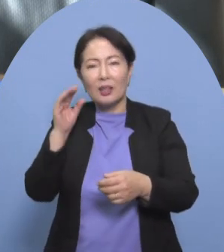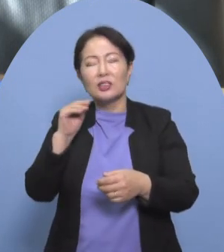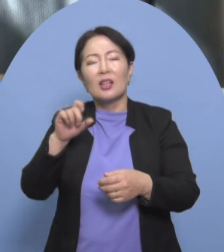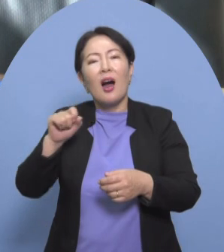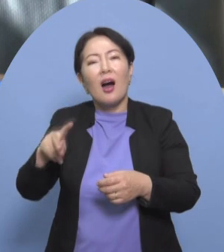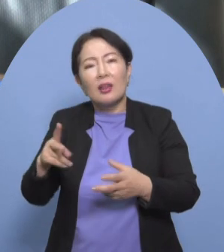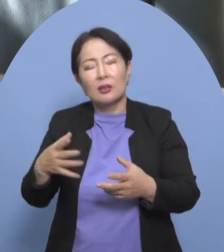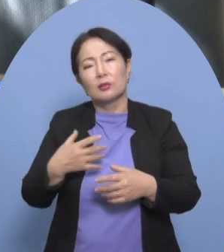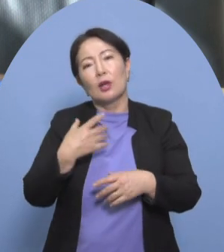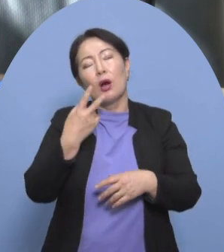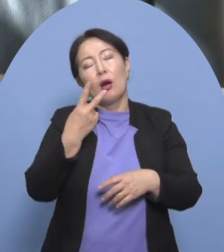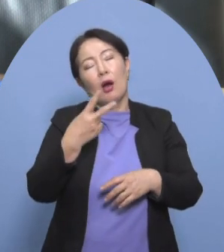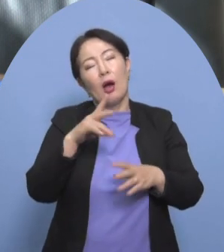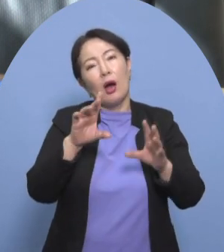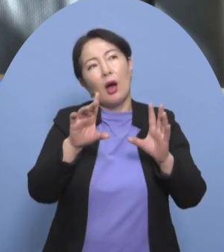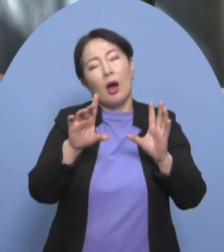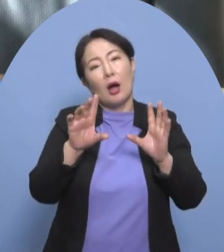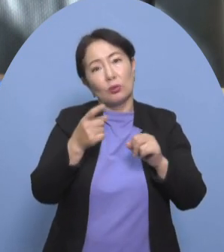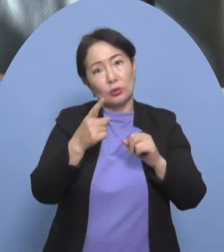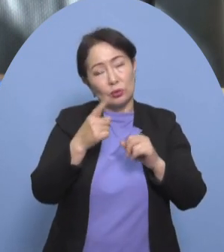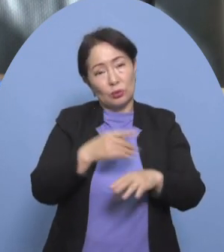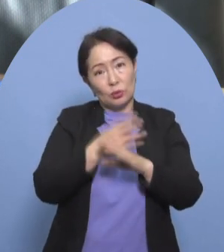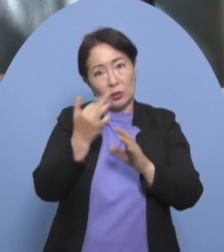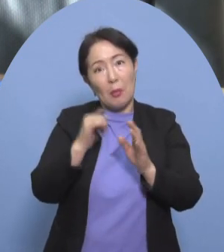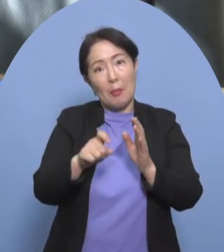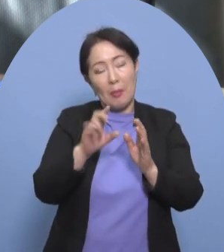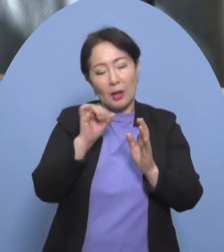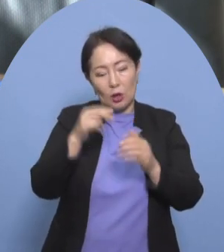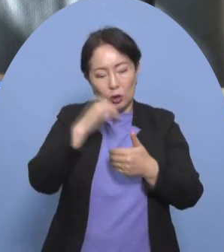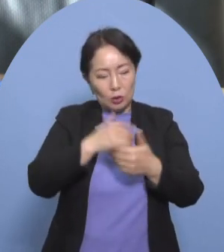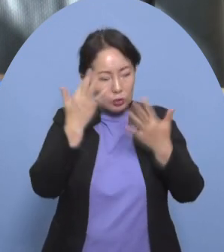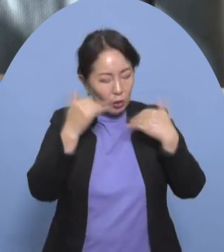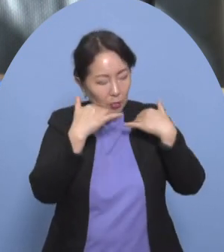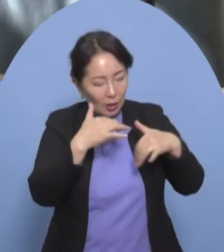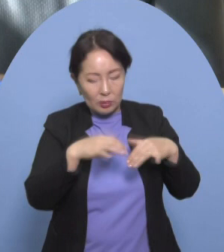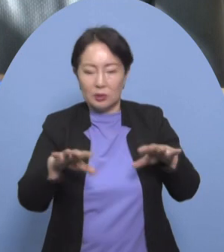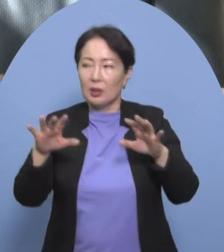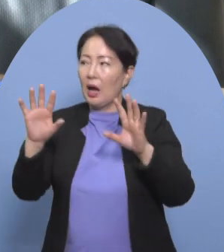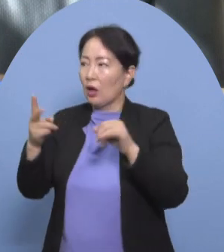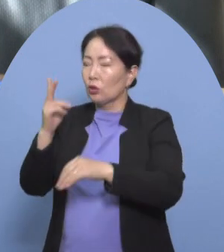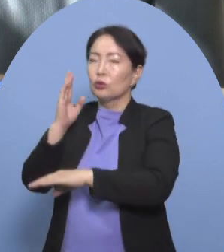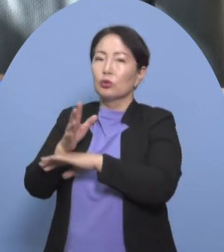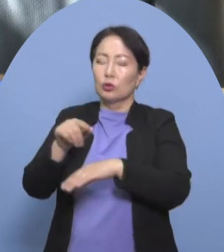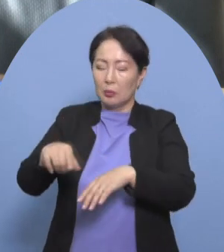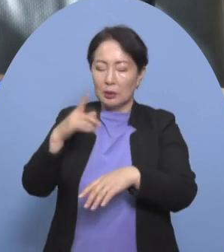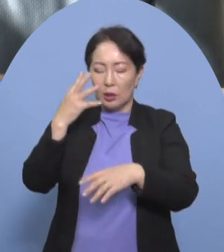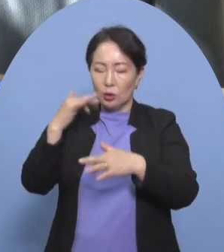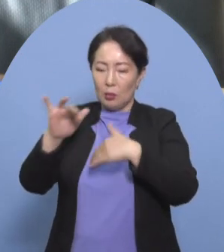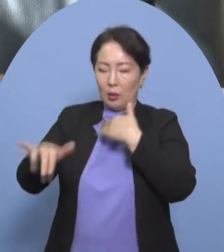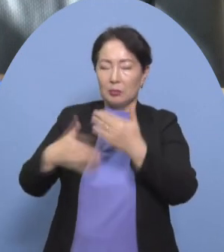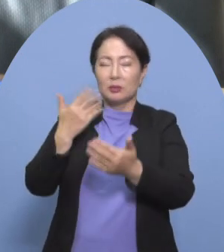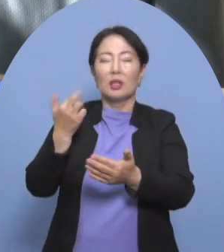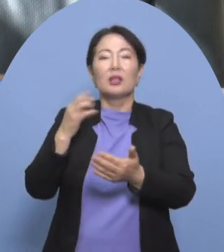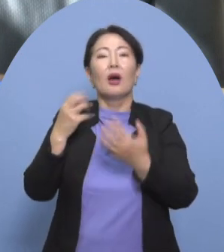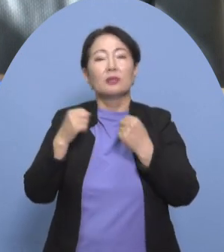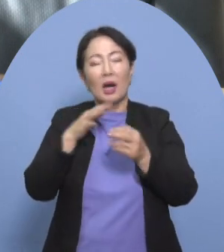аргачлалыг 11-ээр дуусгаруулж байгаа банкуд дотооддоо зохион байгуулад 12-ний дотор манай дээр ирүүлэх ийм